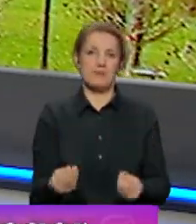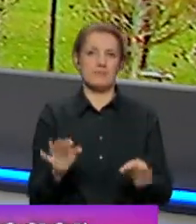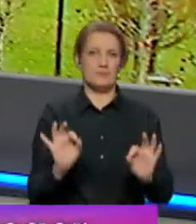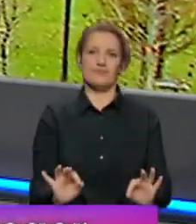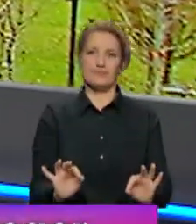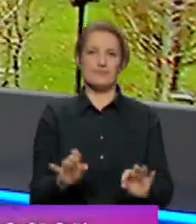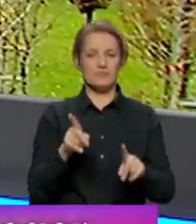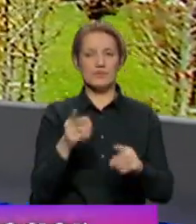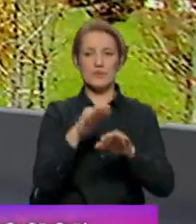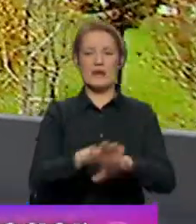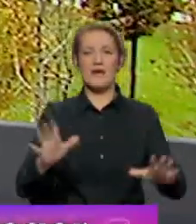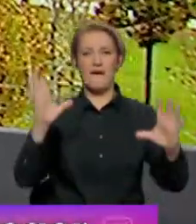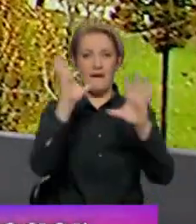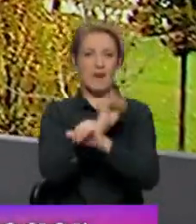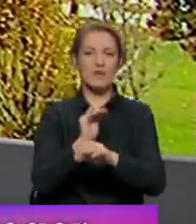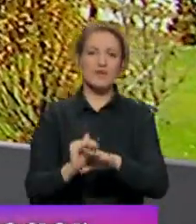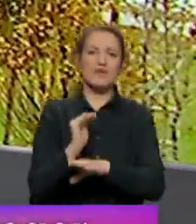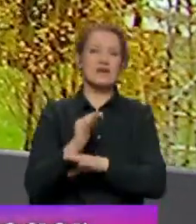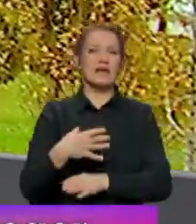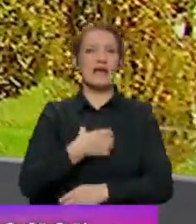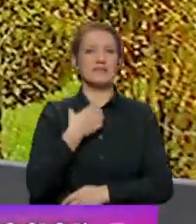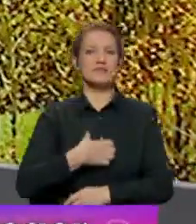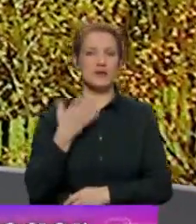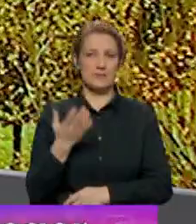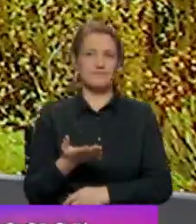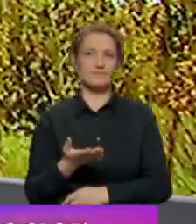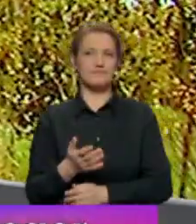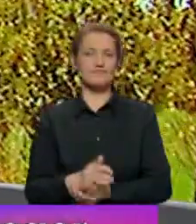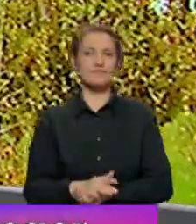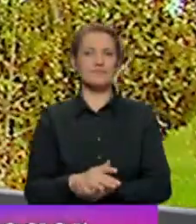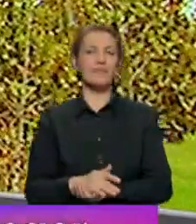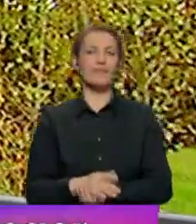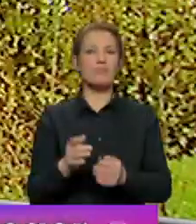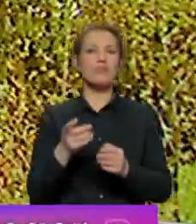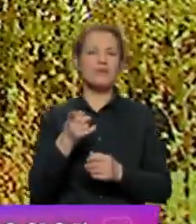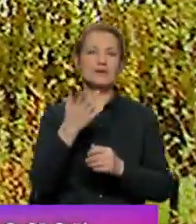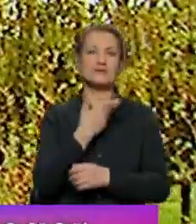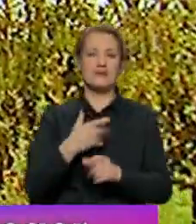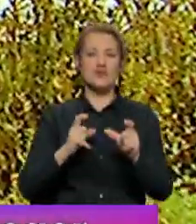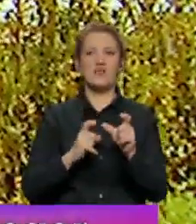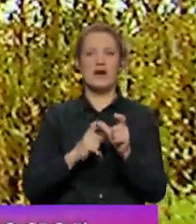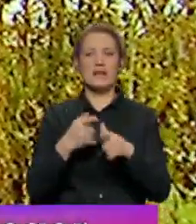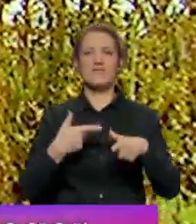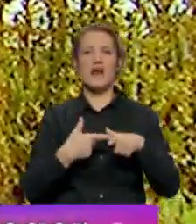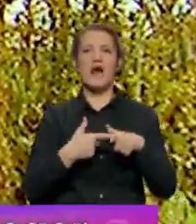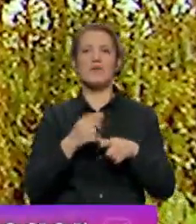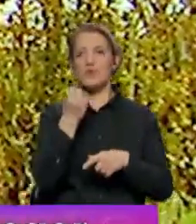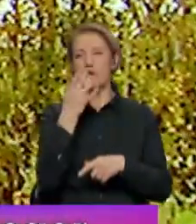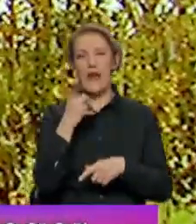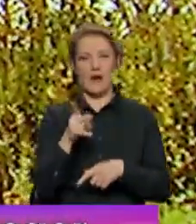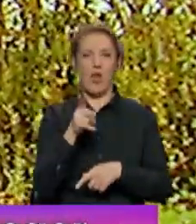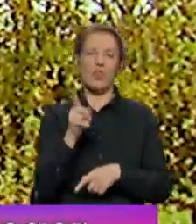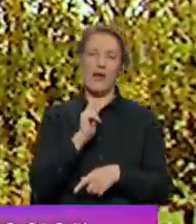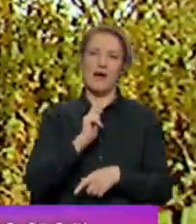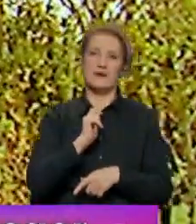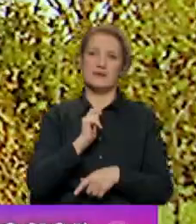O çocukların gece karanlığında yaşadığı endişeye eşlik etmek için Sevgi Şahin ve Ferhan Güler